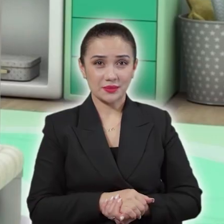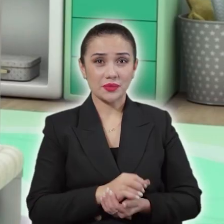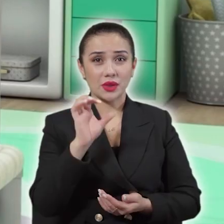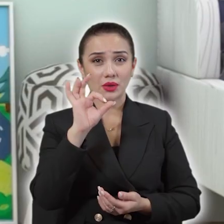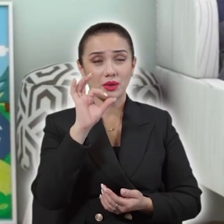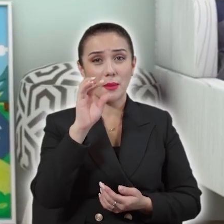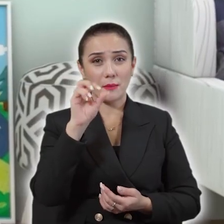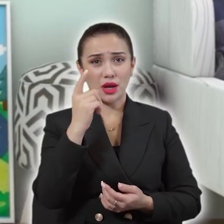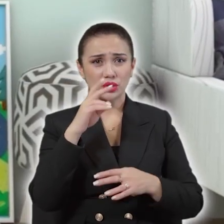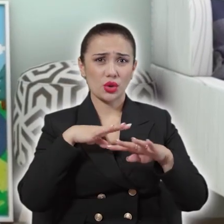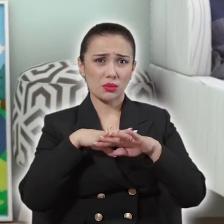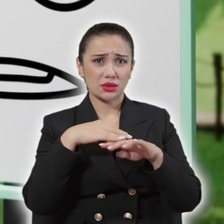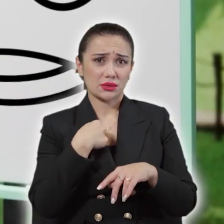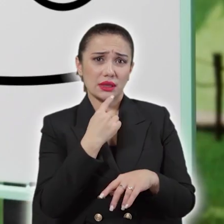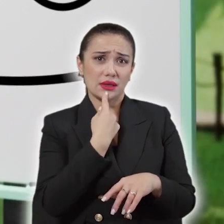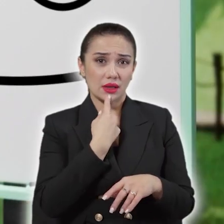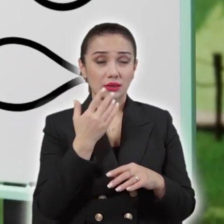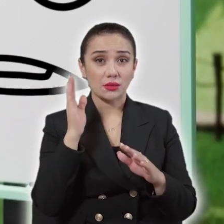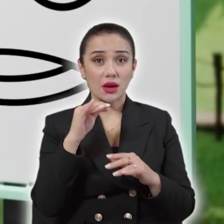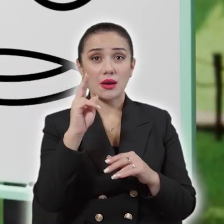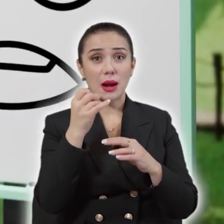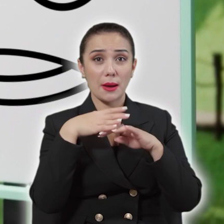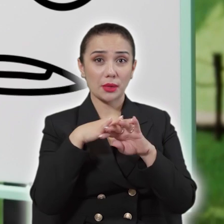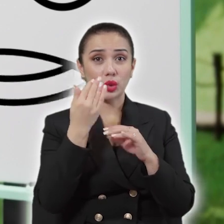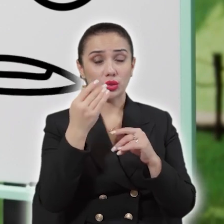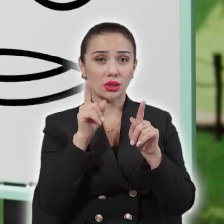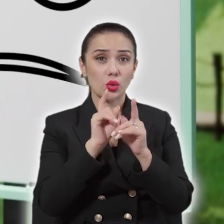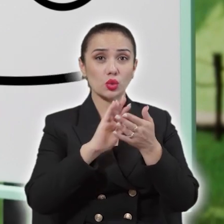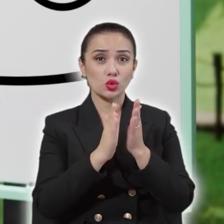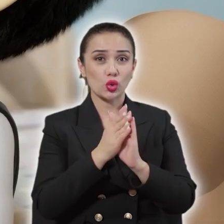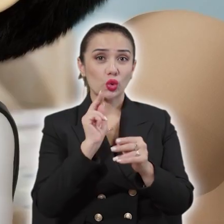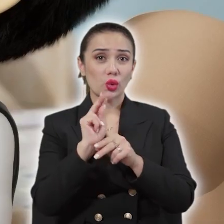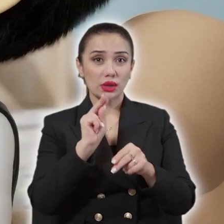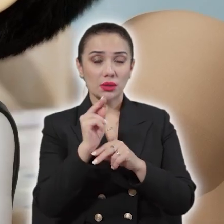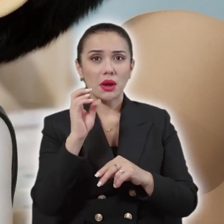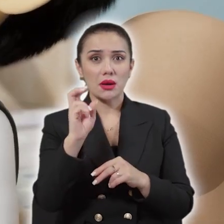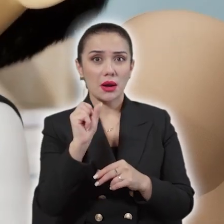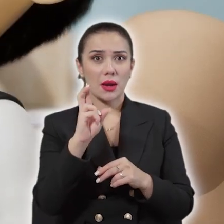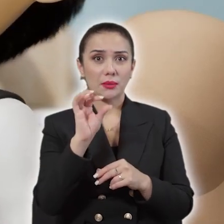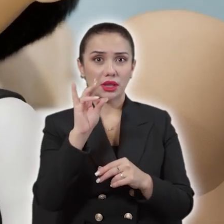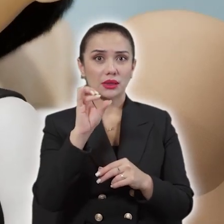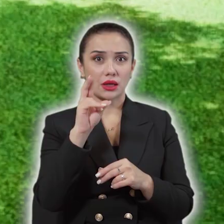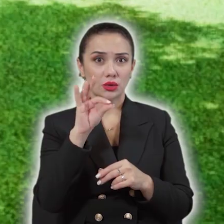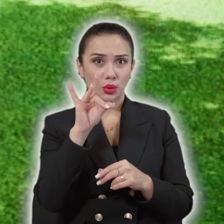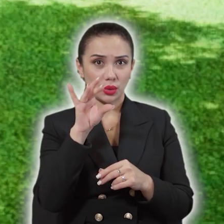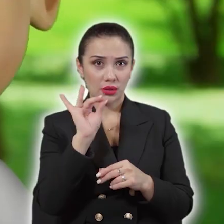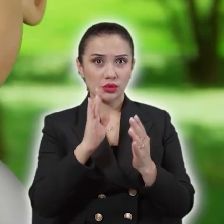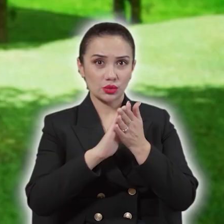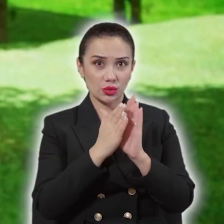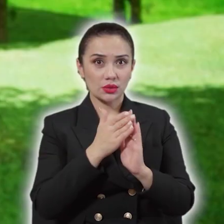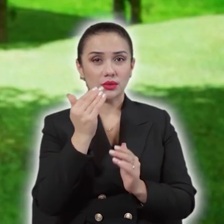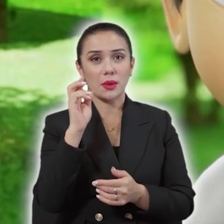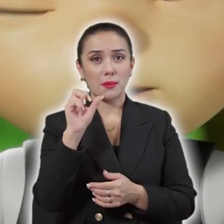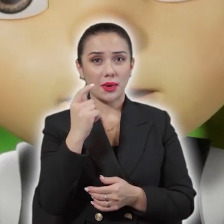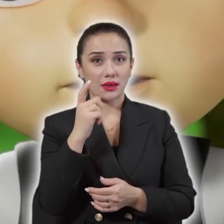la Matematikadan qiynaldim. İstasang kombinatorik uslubini o'rgataman. Nima? Kombinatorik uslubi?